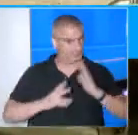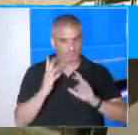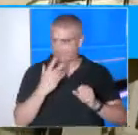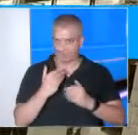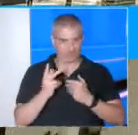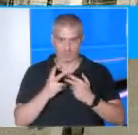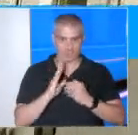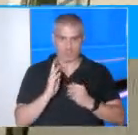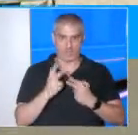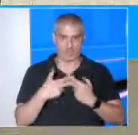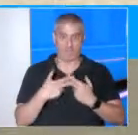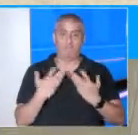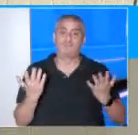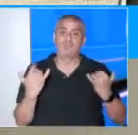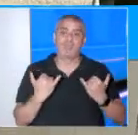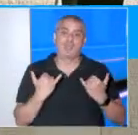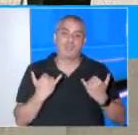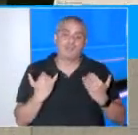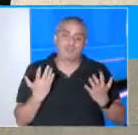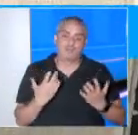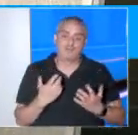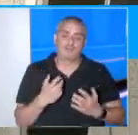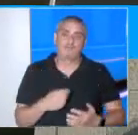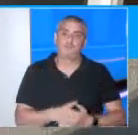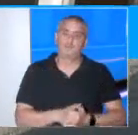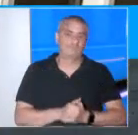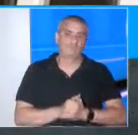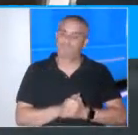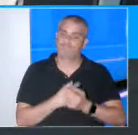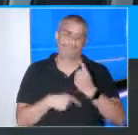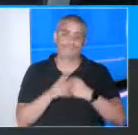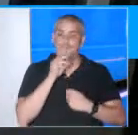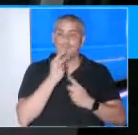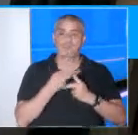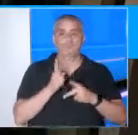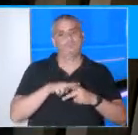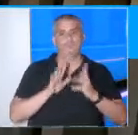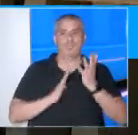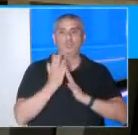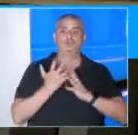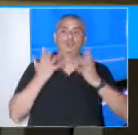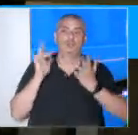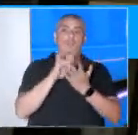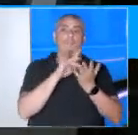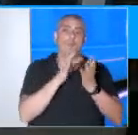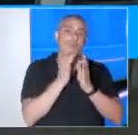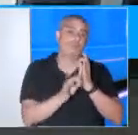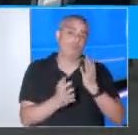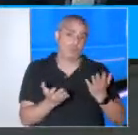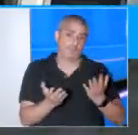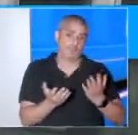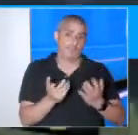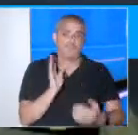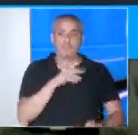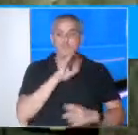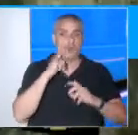משם מאוד. כרגע אין דיבורים, נהפוך, יש דיבורים על התחזקות של האש במוקדים מסוימים,